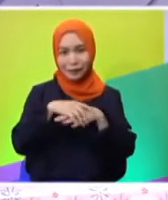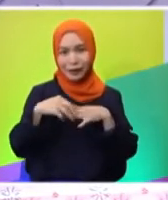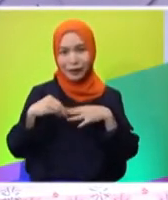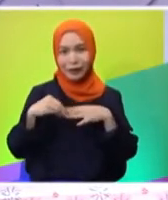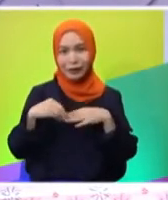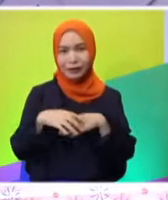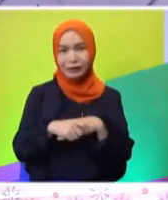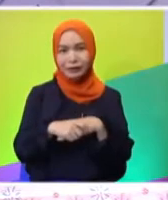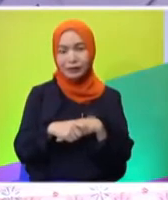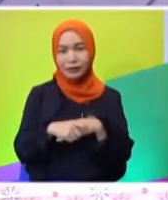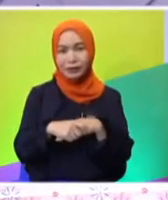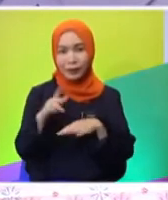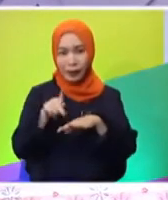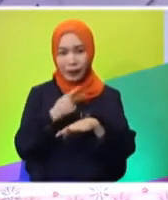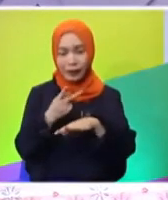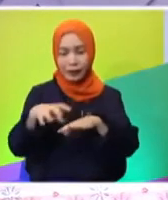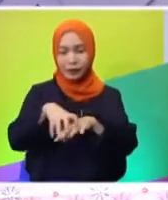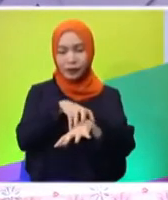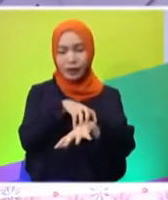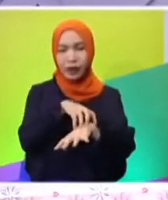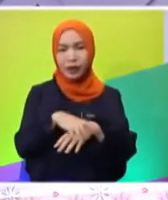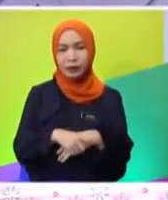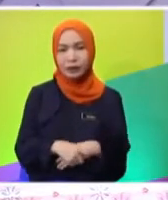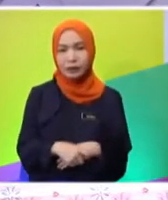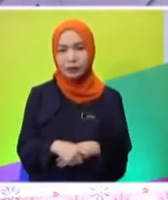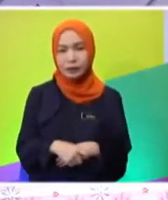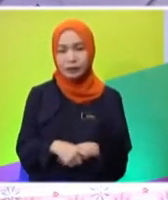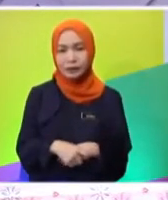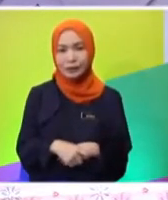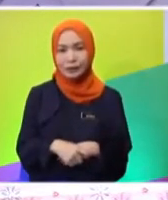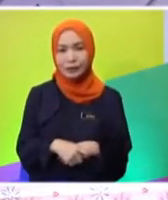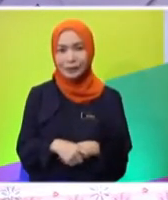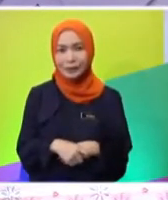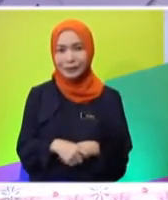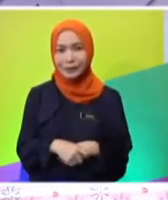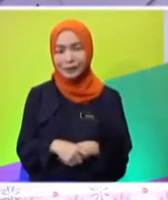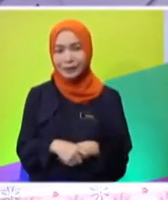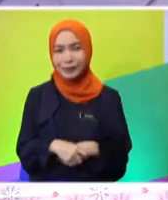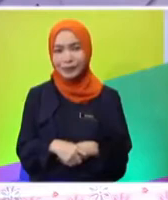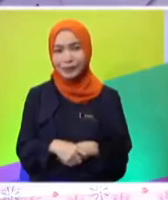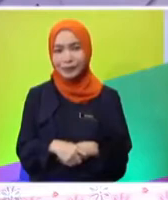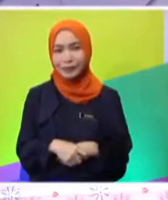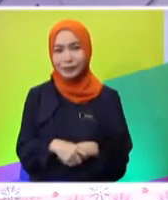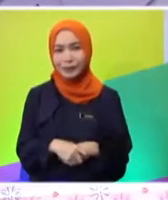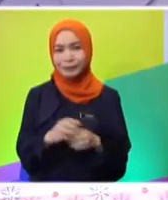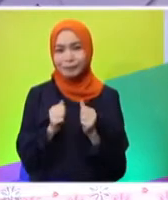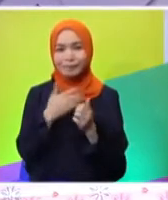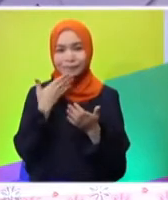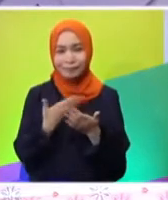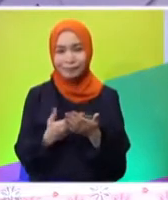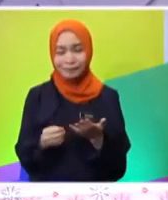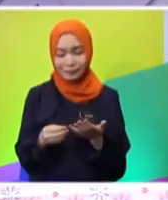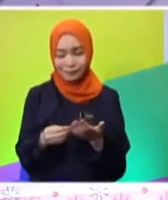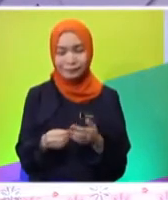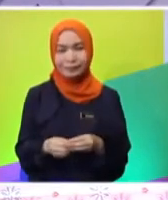lalu kita enggak karena dislike seperti mendekatkan gedung gak amandelnya Bianda ada ruang udah enggak dalam sarung tangan tuh tapi